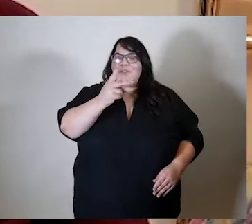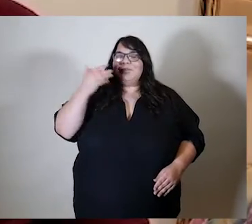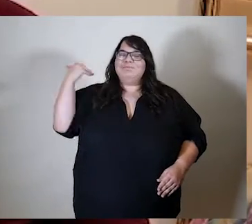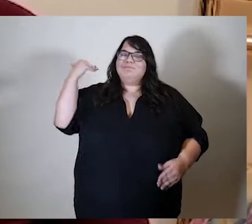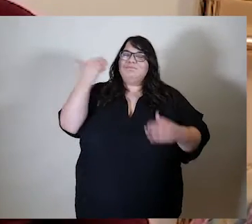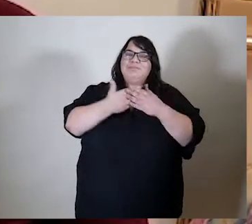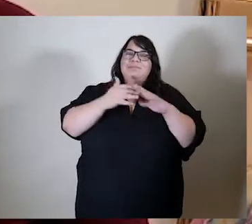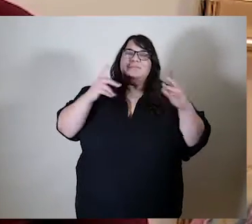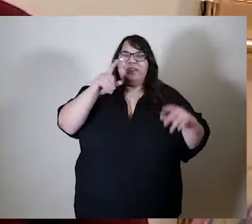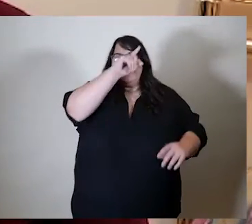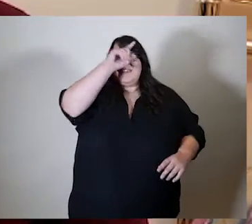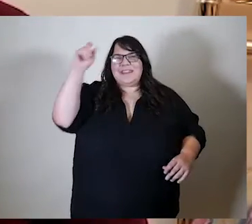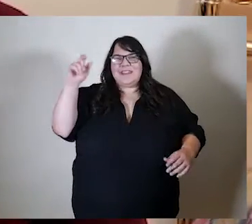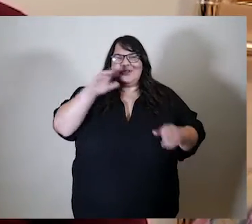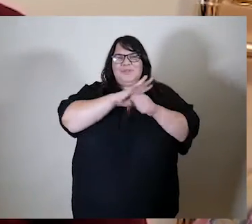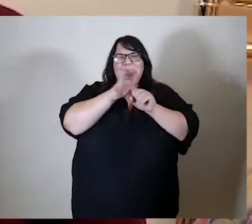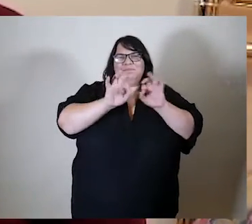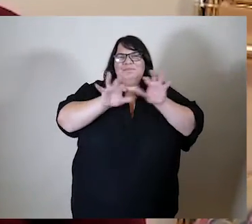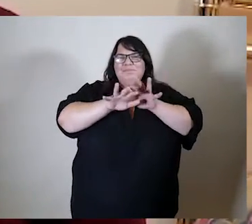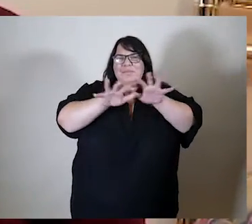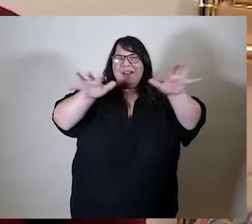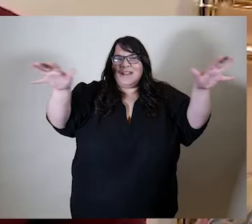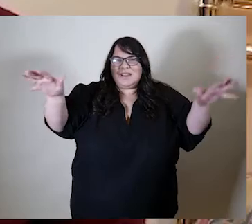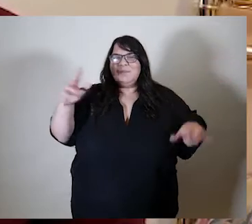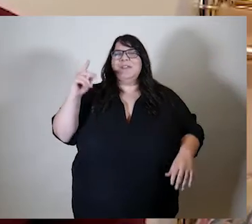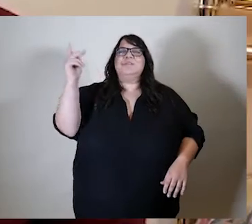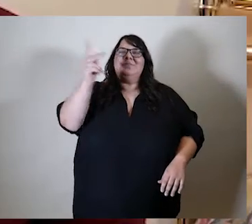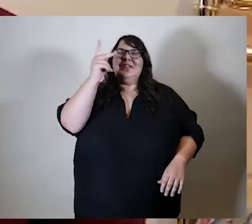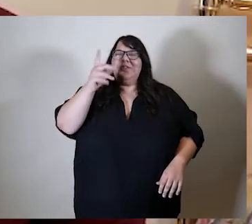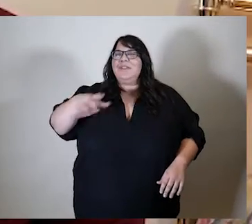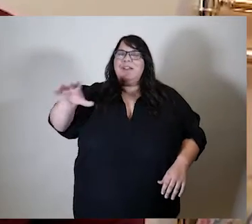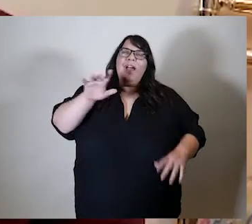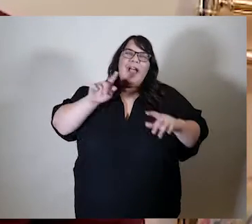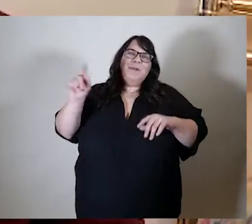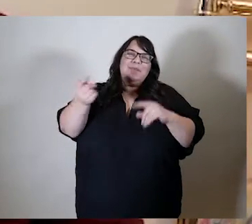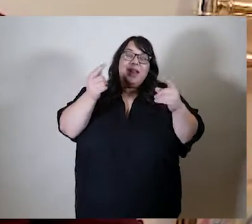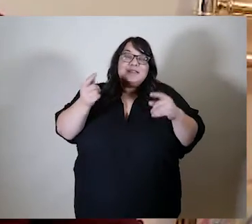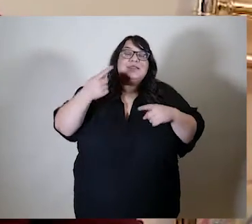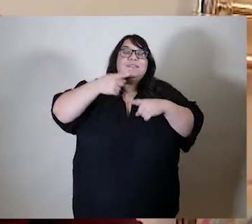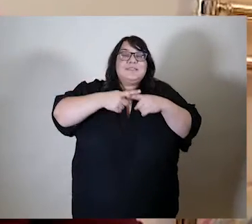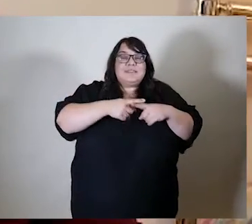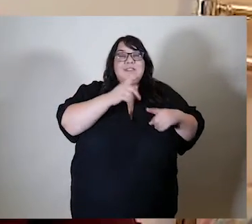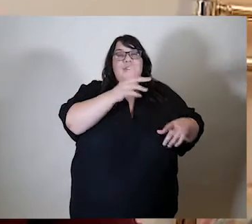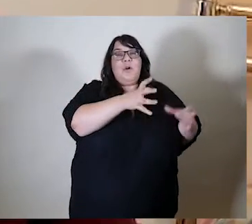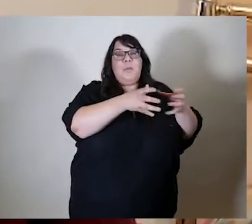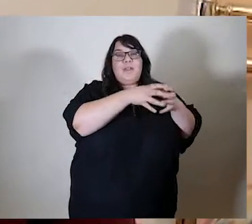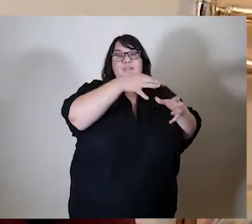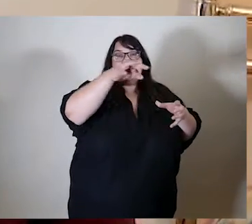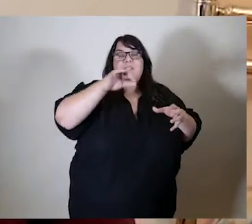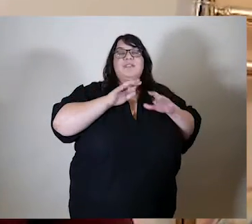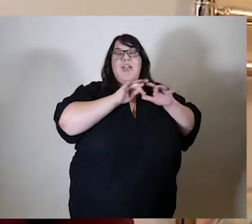περάσει μια πολύ δύσκολη πανδημία που επηρέασε τους πολίτες και ειδικά τις ευάλωτες και τις κοινωνικές ομάδες σε μεγάλο